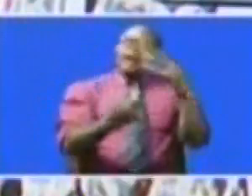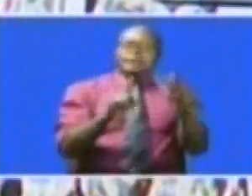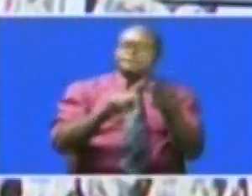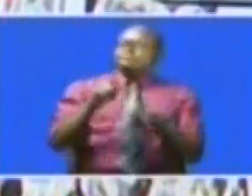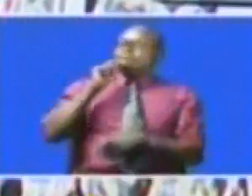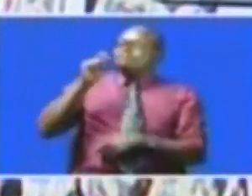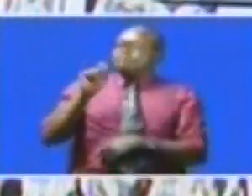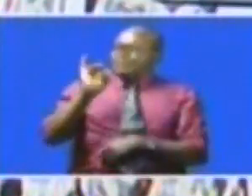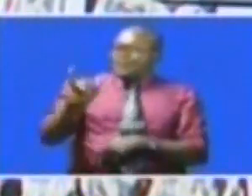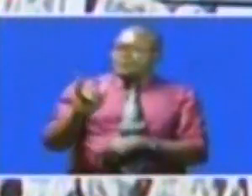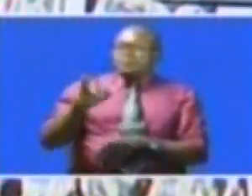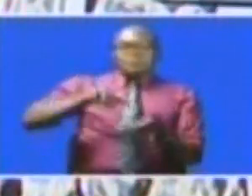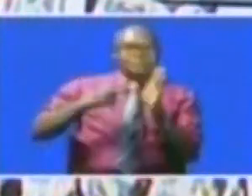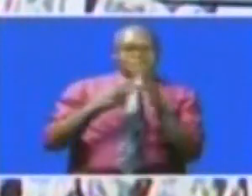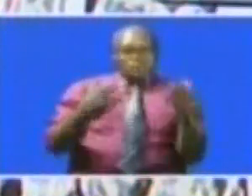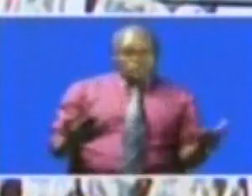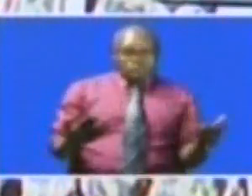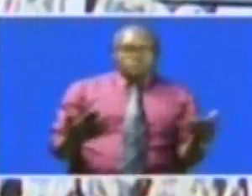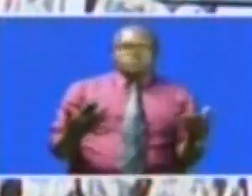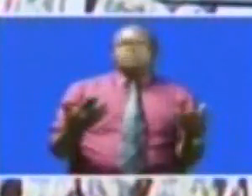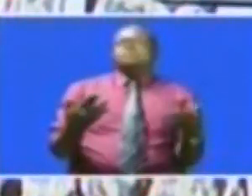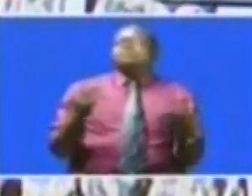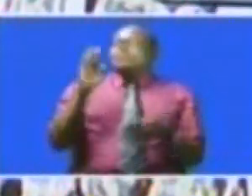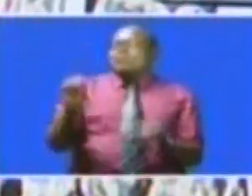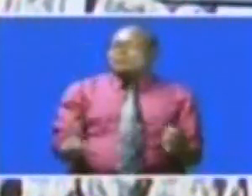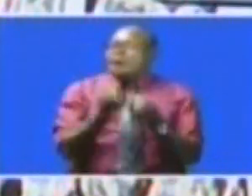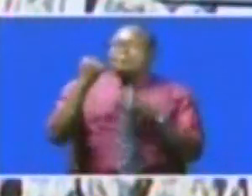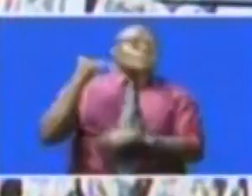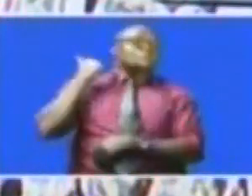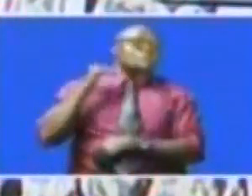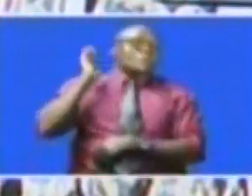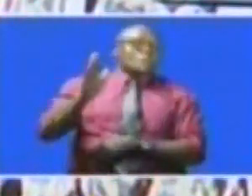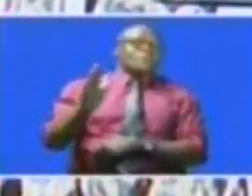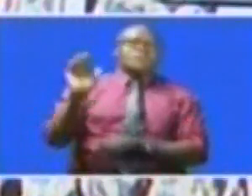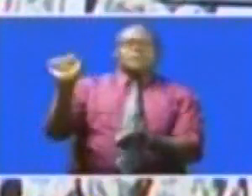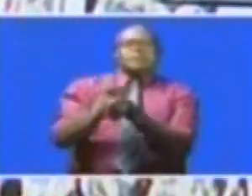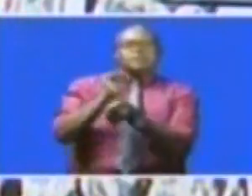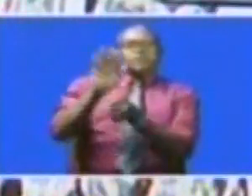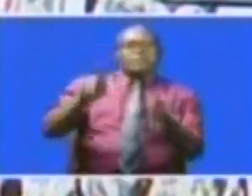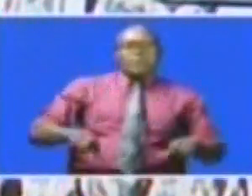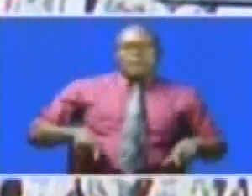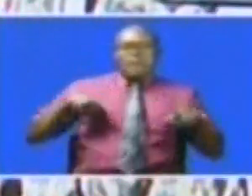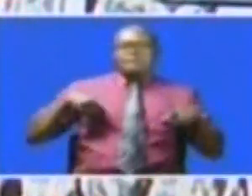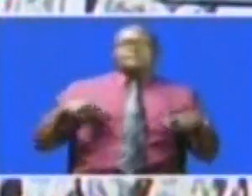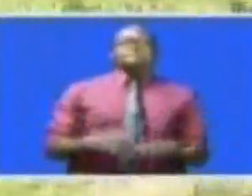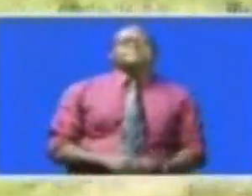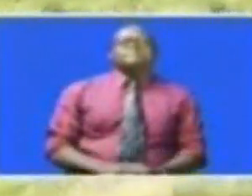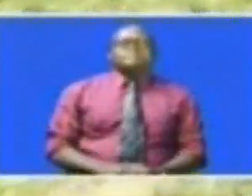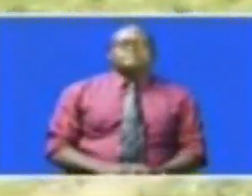nyama hiyo, ishara kwamba mambo yatawaharibikia wezi wa mifugo. Mwanahabari wetu Elvis Kosgei na maelezo zaidi.